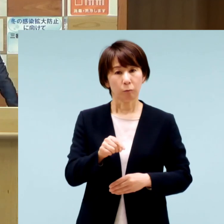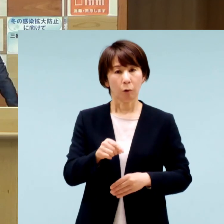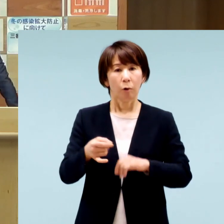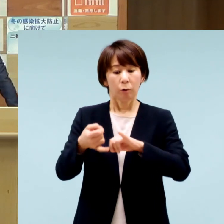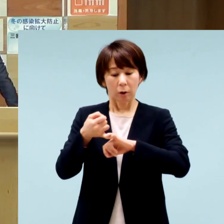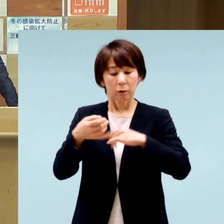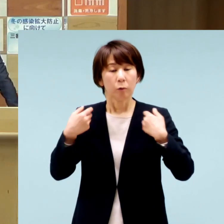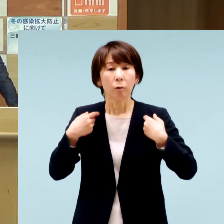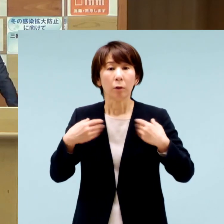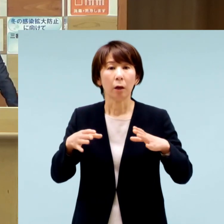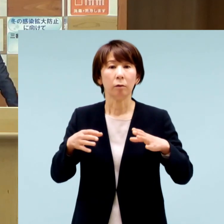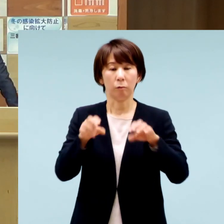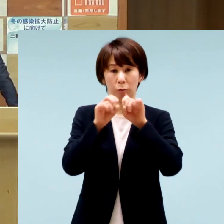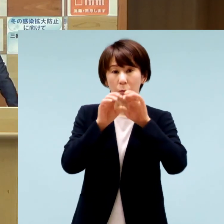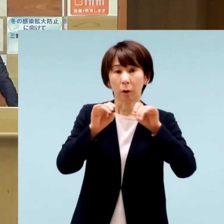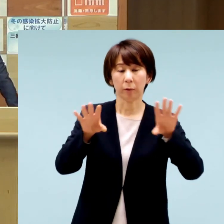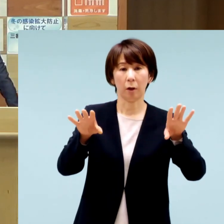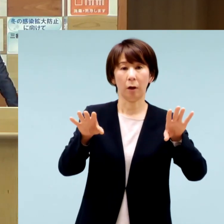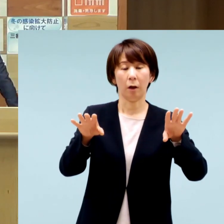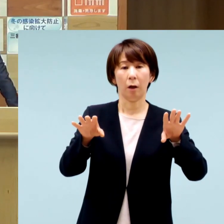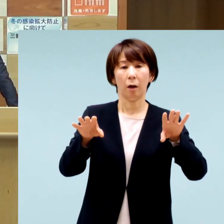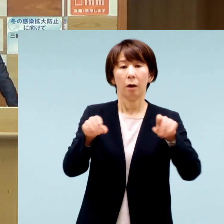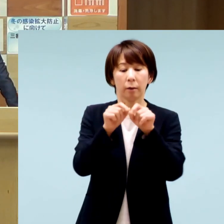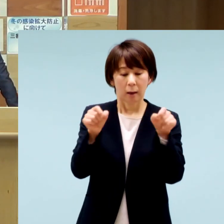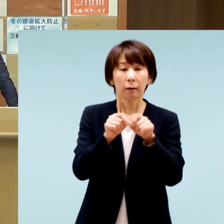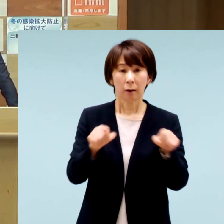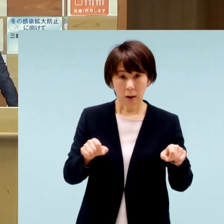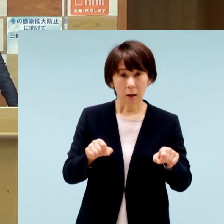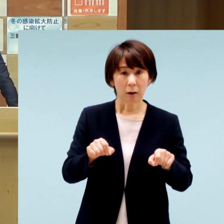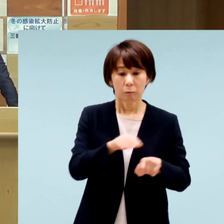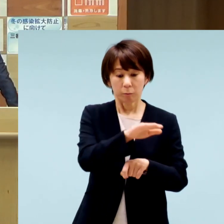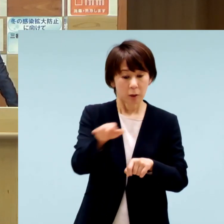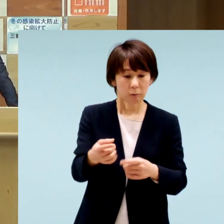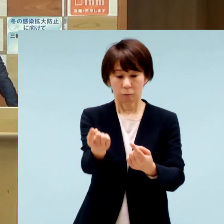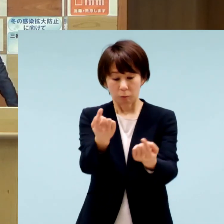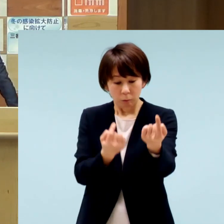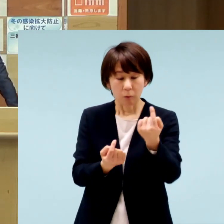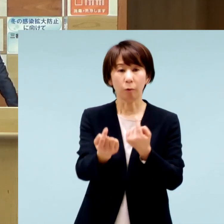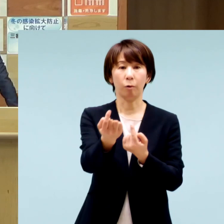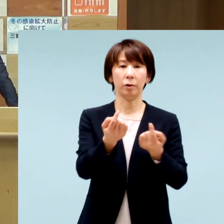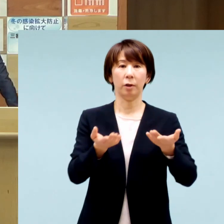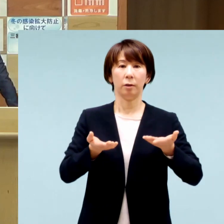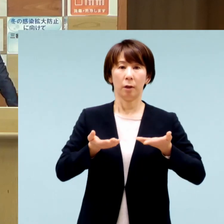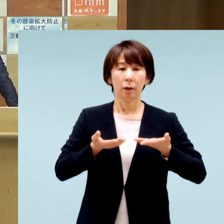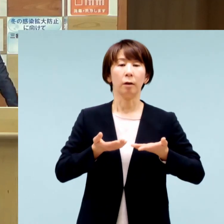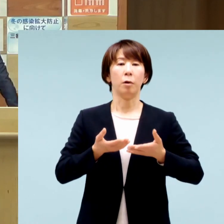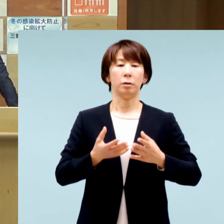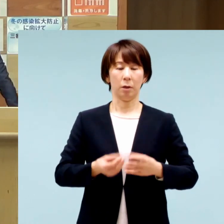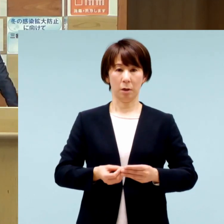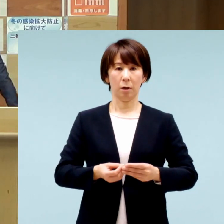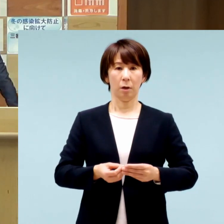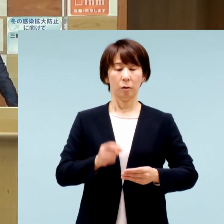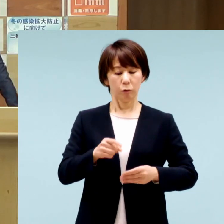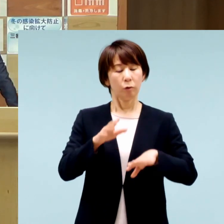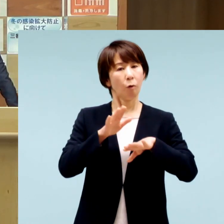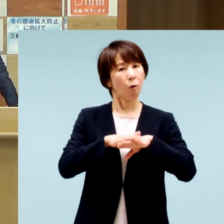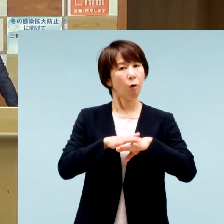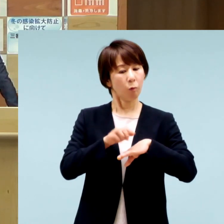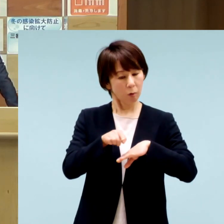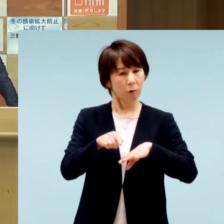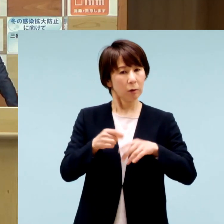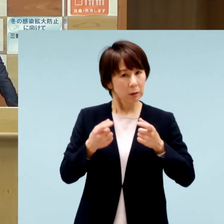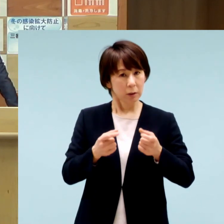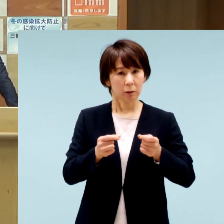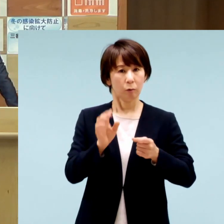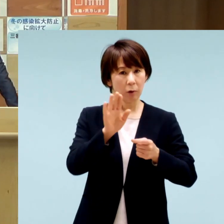りニーズがあるということでご利用いただいてますので、まあ、こういったこともしっかりやっていかなきゃいけないと思ってますし、また飲食